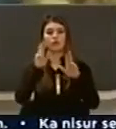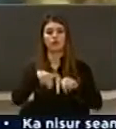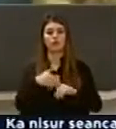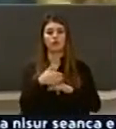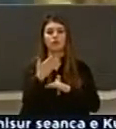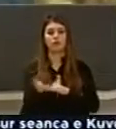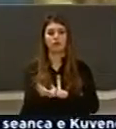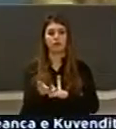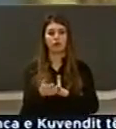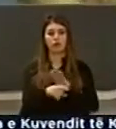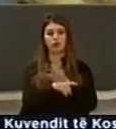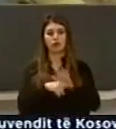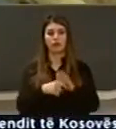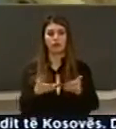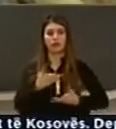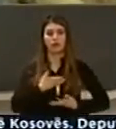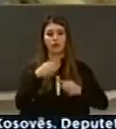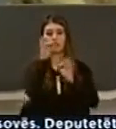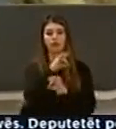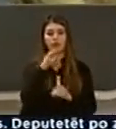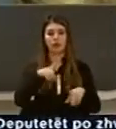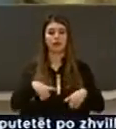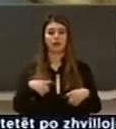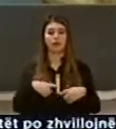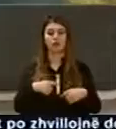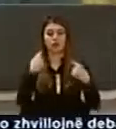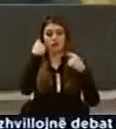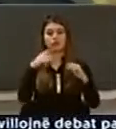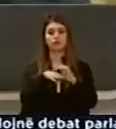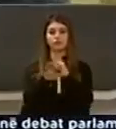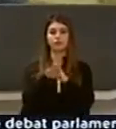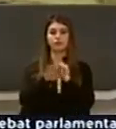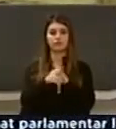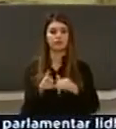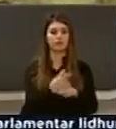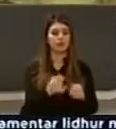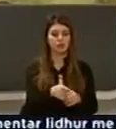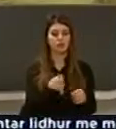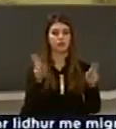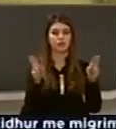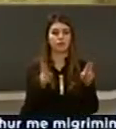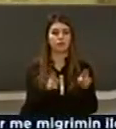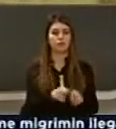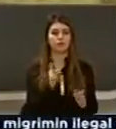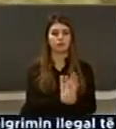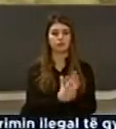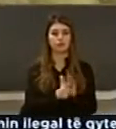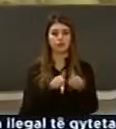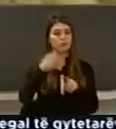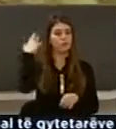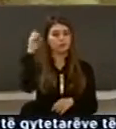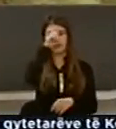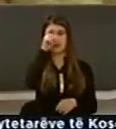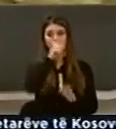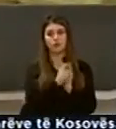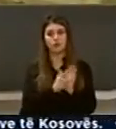të shkruajmë pa kufi për ikjen e njerëzve nga Kosova, përderisa vendi ynë zbrazet si në kohën e regjimit serb. Qeveria